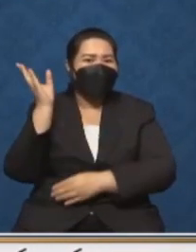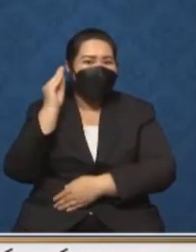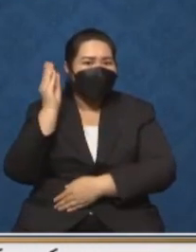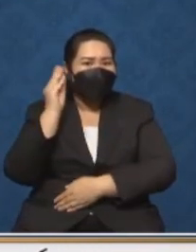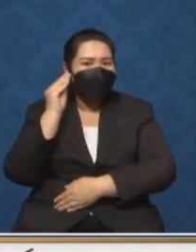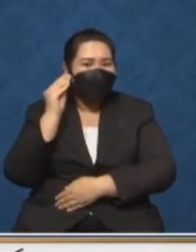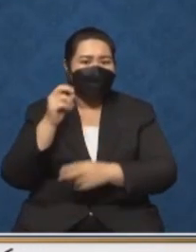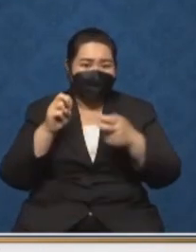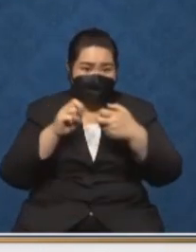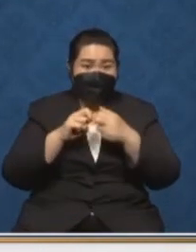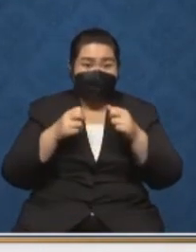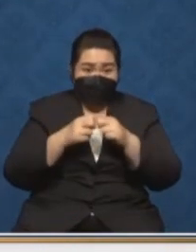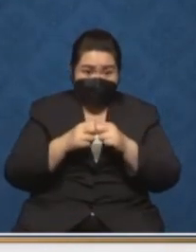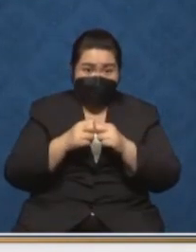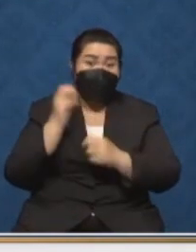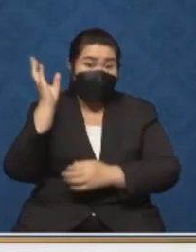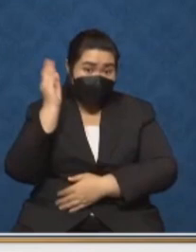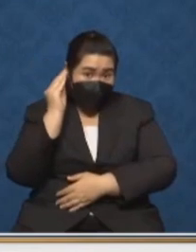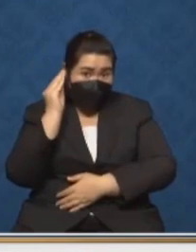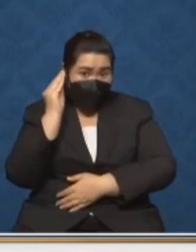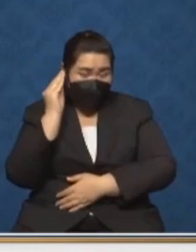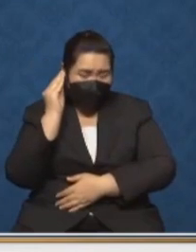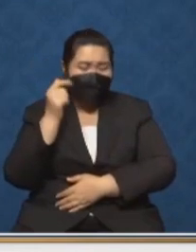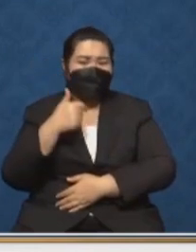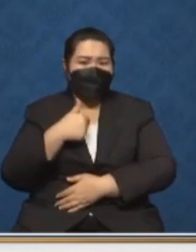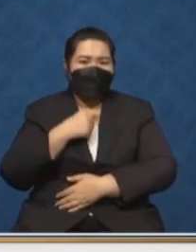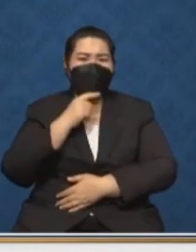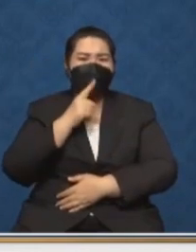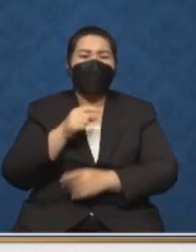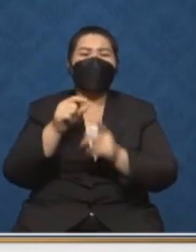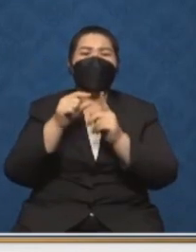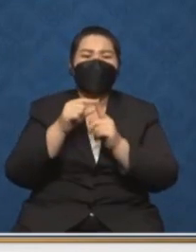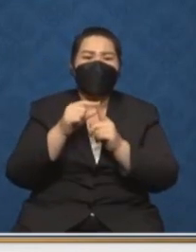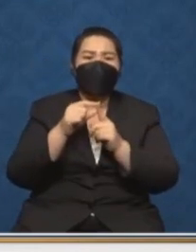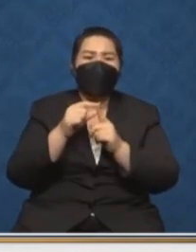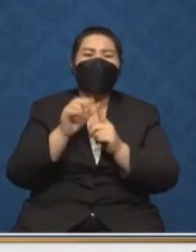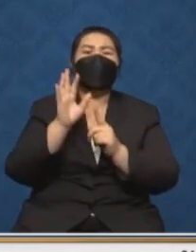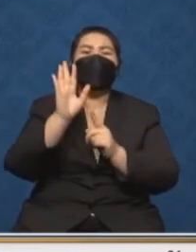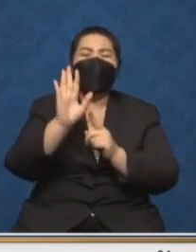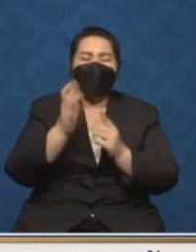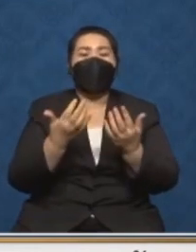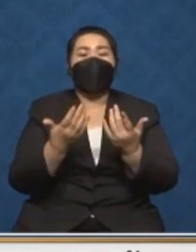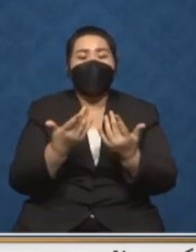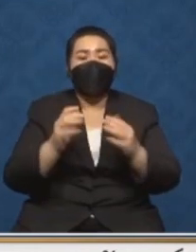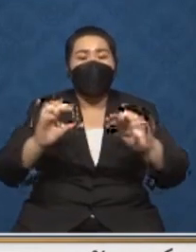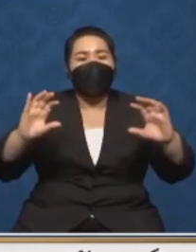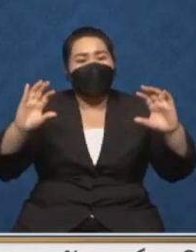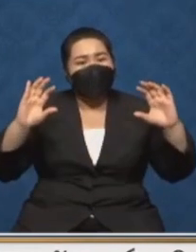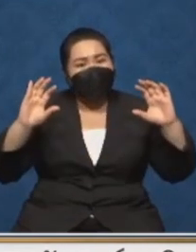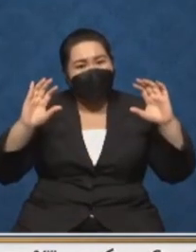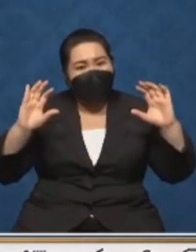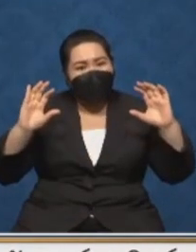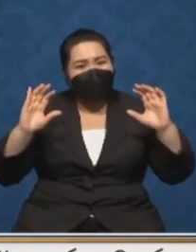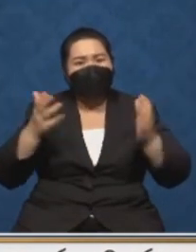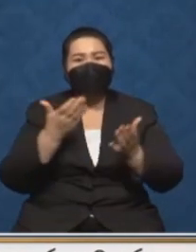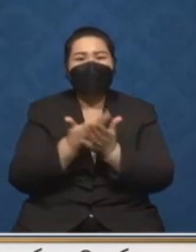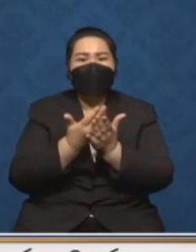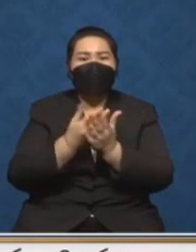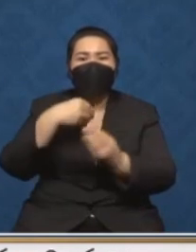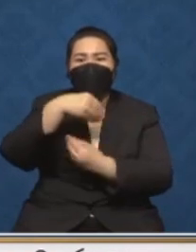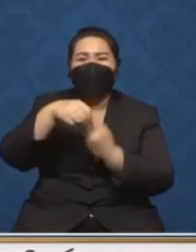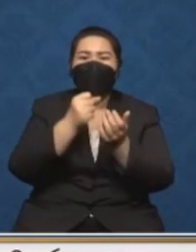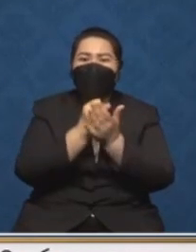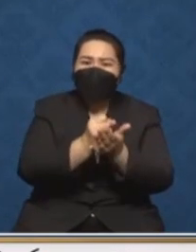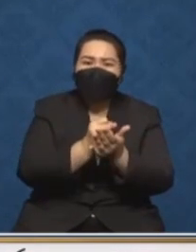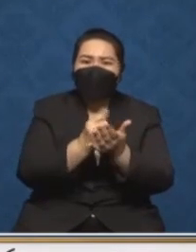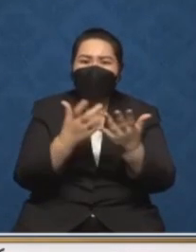ฟังปัญหาแล้วผมไม่อยากได้หยินคำว่า พรากราชการไม่มเงินไมมี